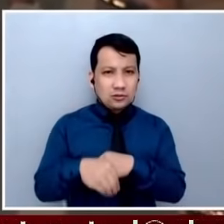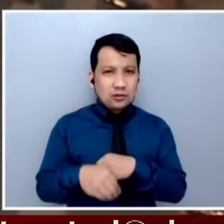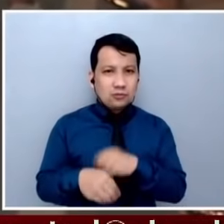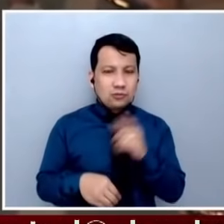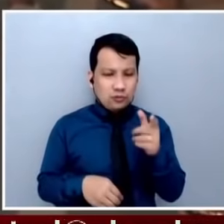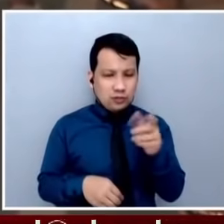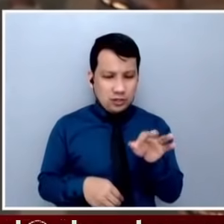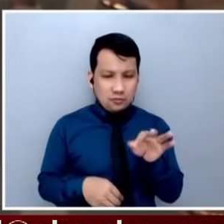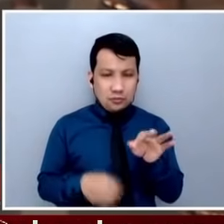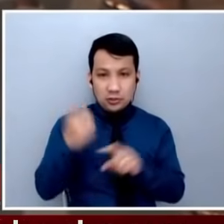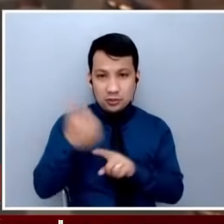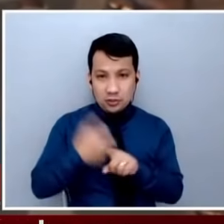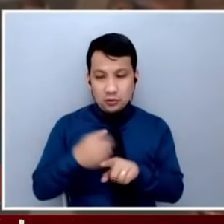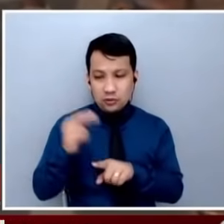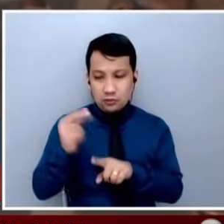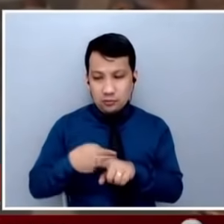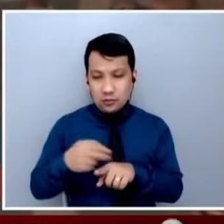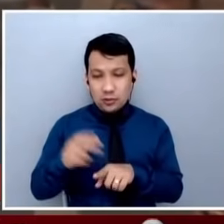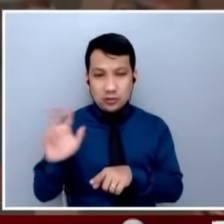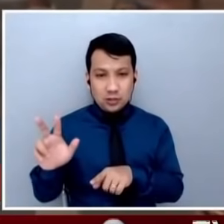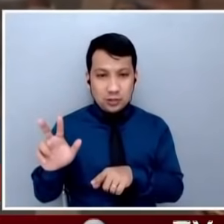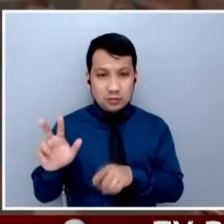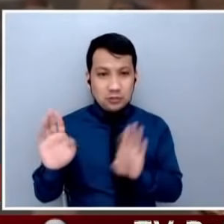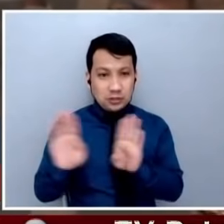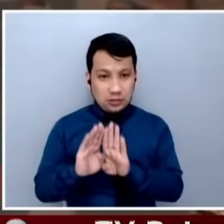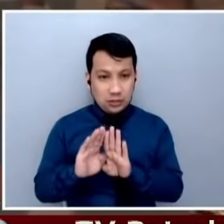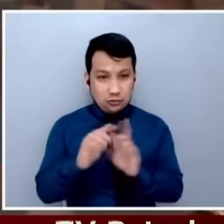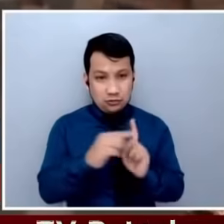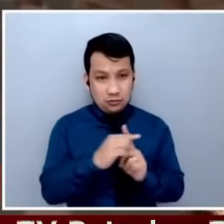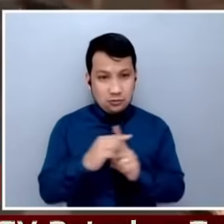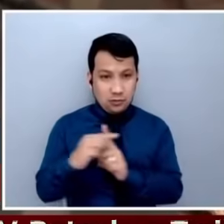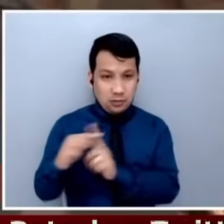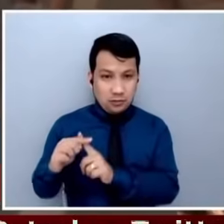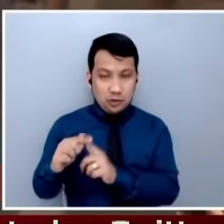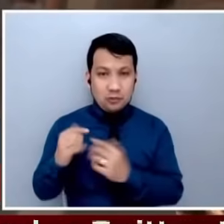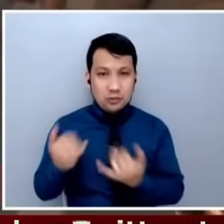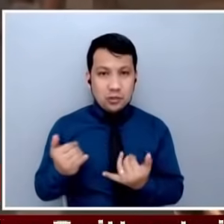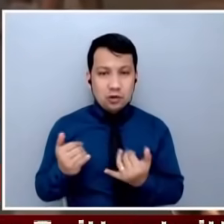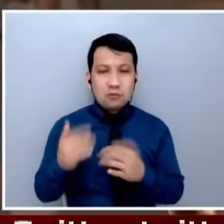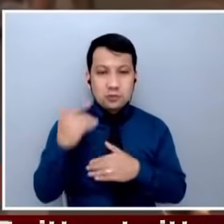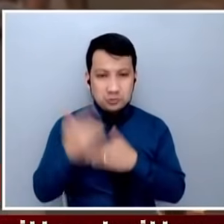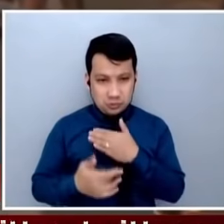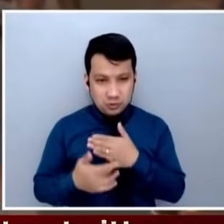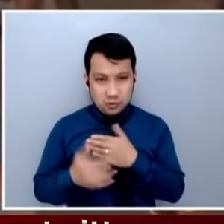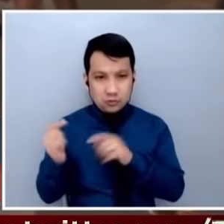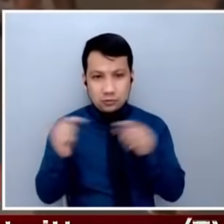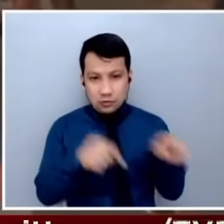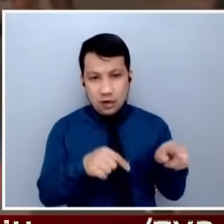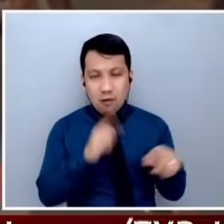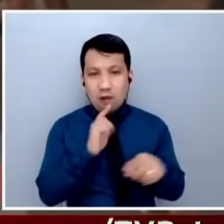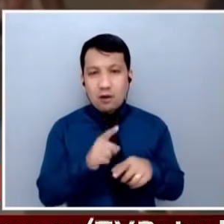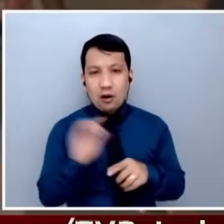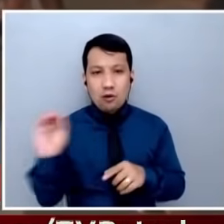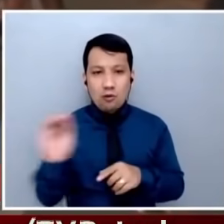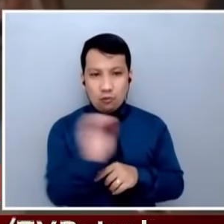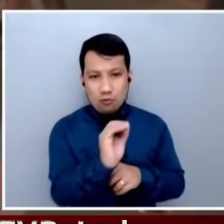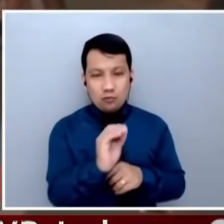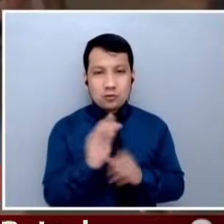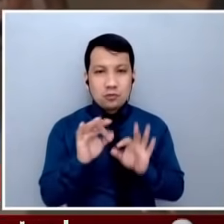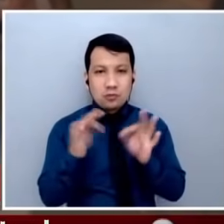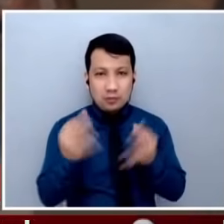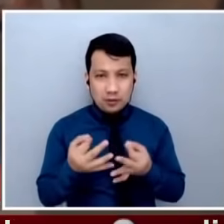29 hanggang November 3, maaga na ngayon ang pagpunta sa puntod ng kani-kanilang mga